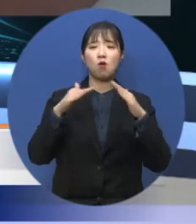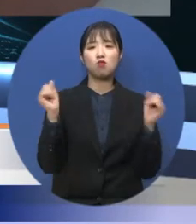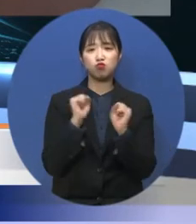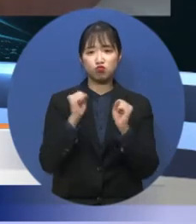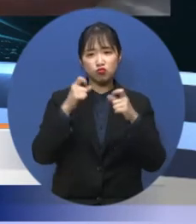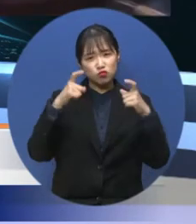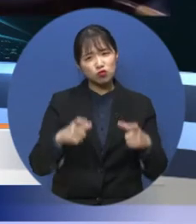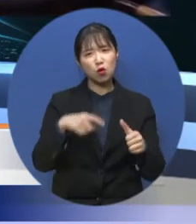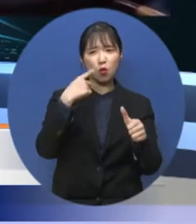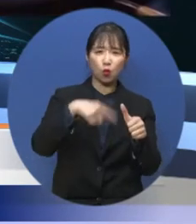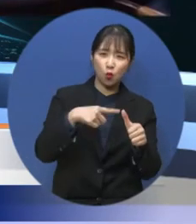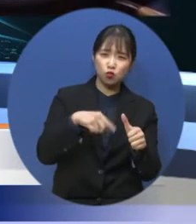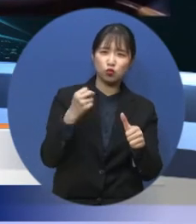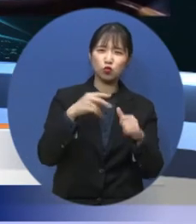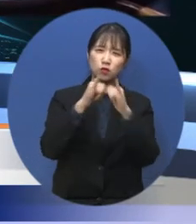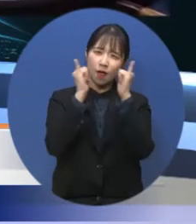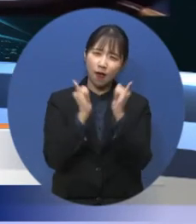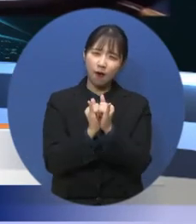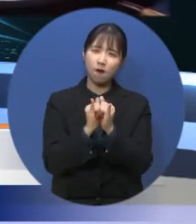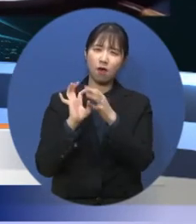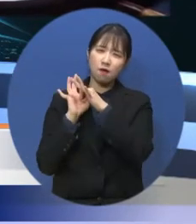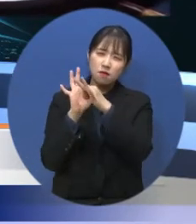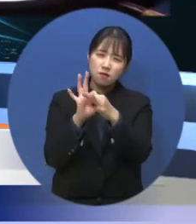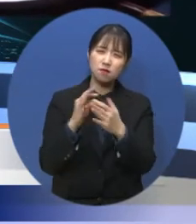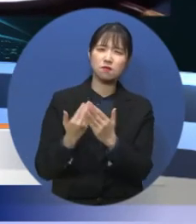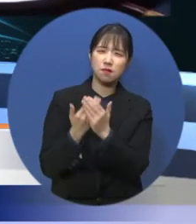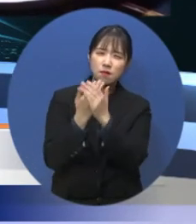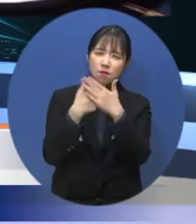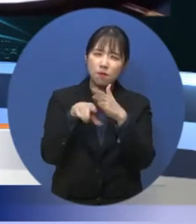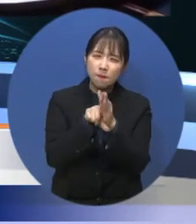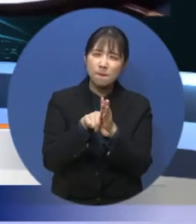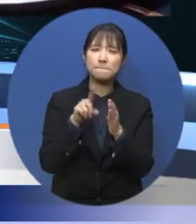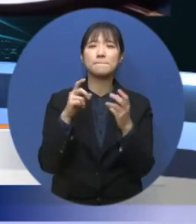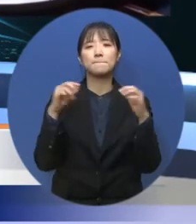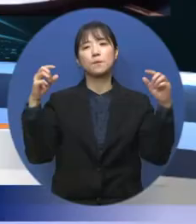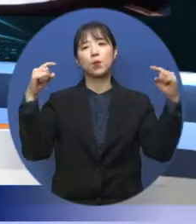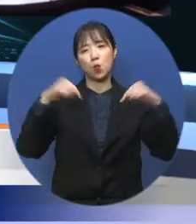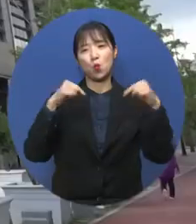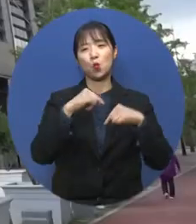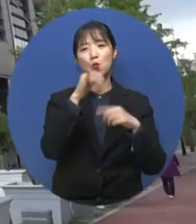대한 방안을 모색하는 시간을 가졌습니다. 보도에 구윤철 기자입니다.